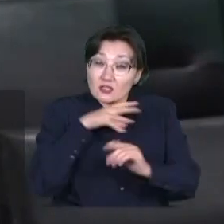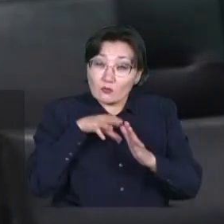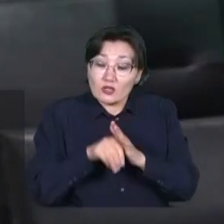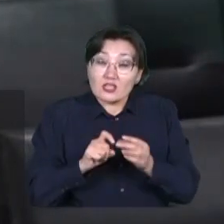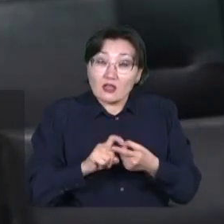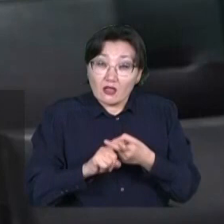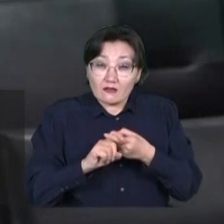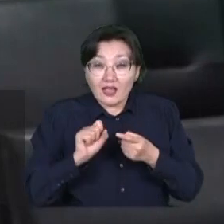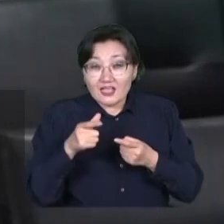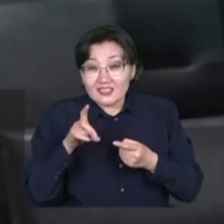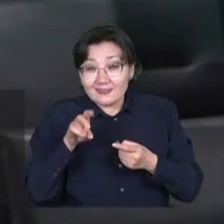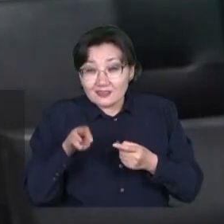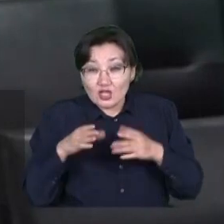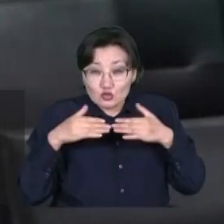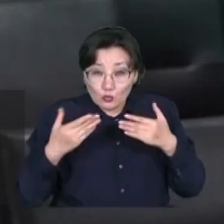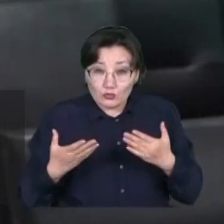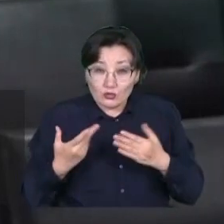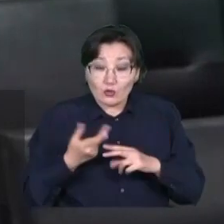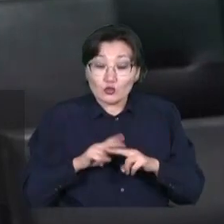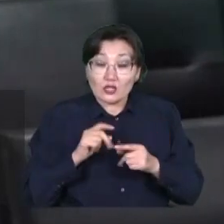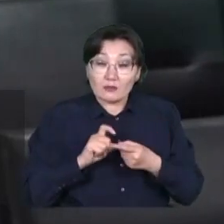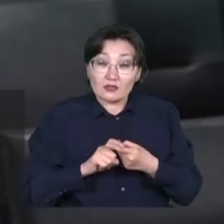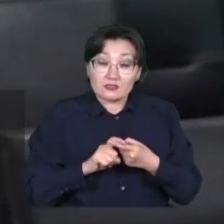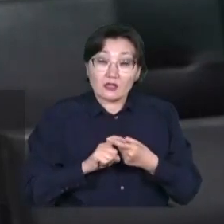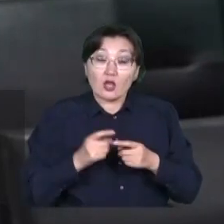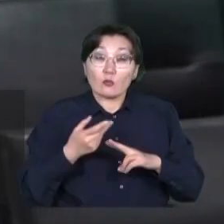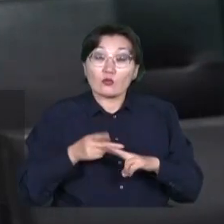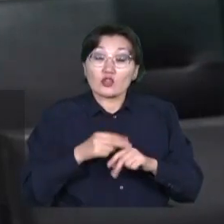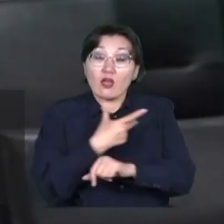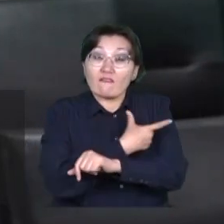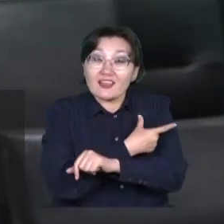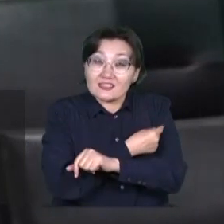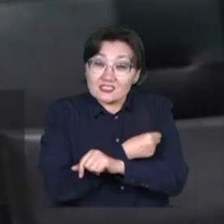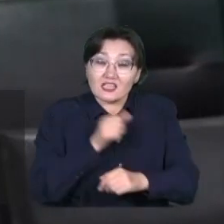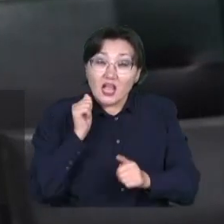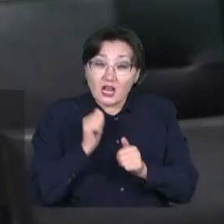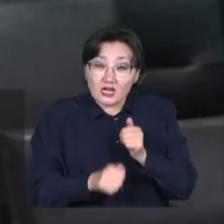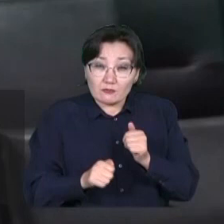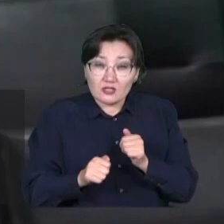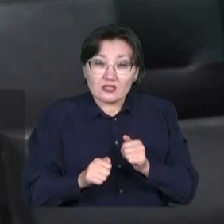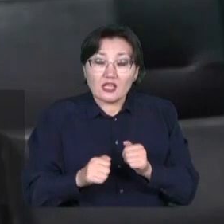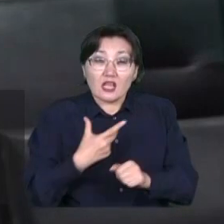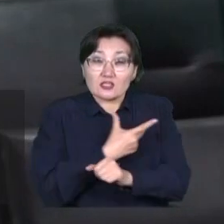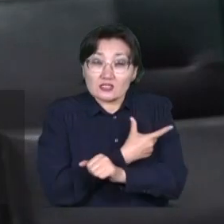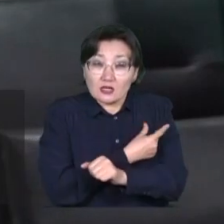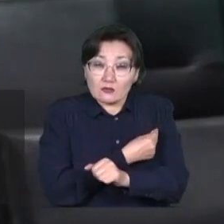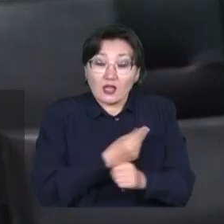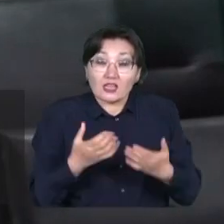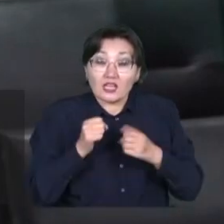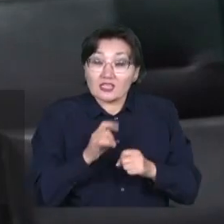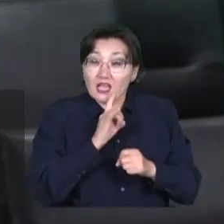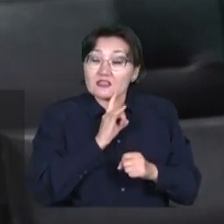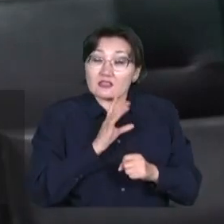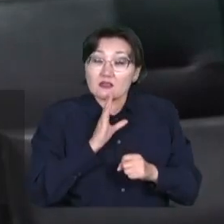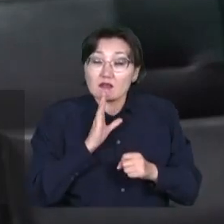инфекциялық агент жоқ. Әрине, осыған байланысты бұл вакцинаның әрбір егілген